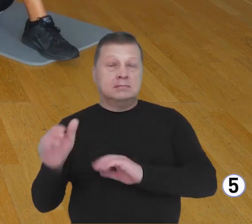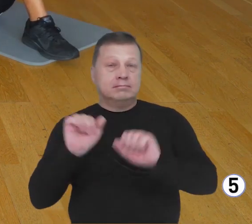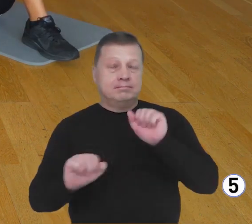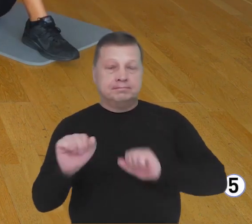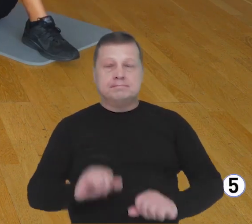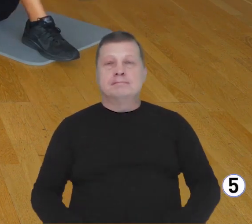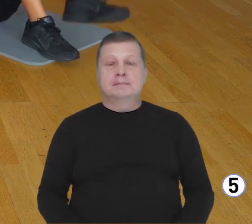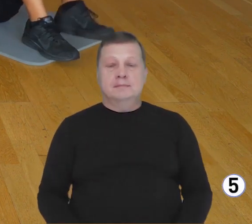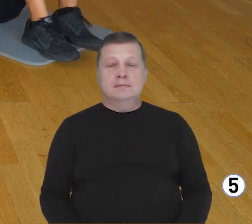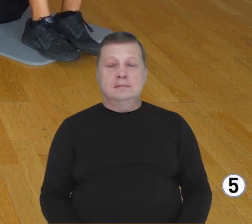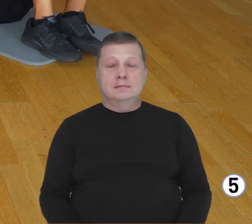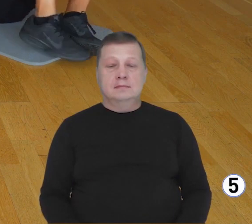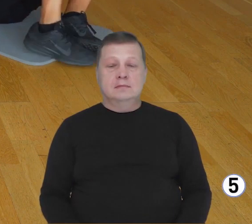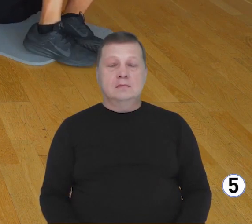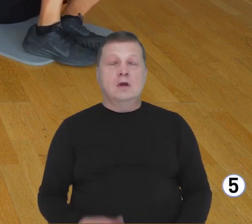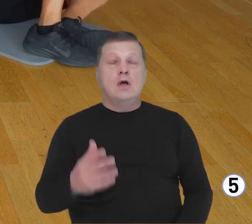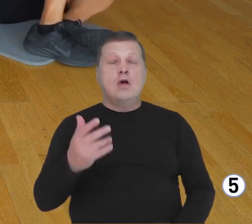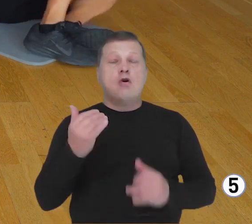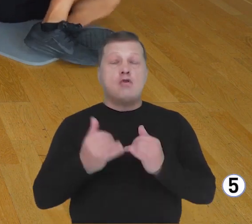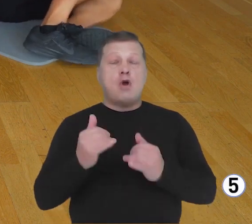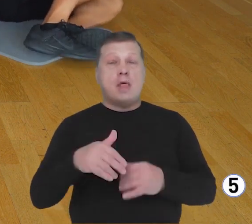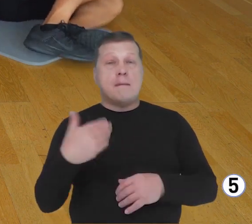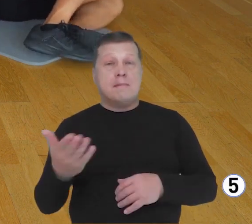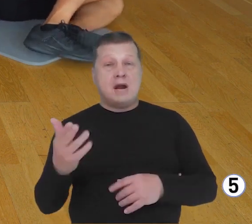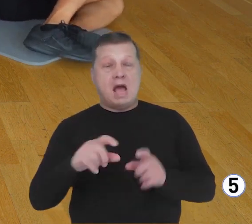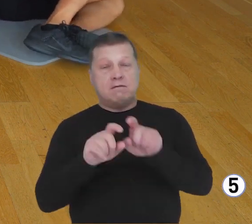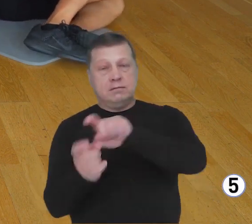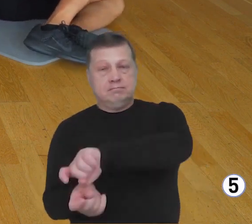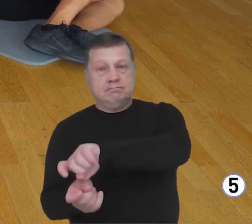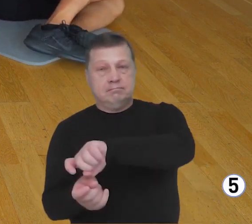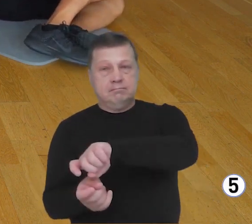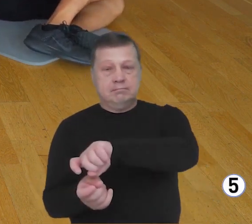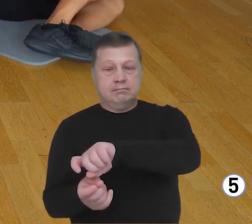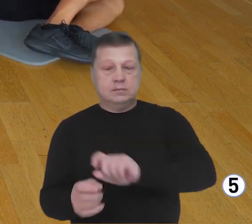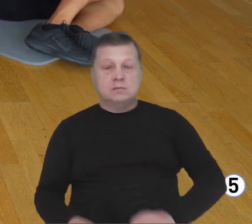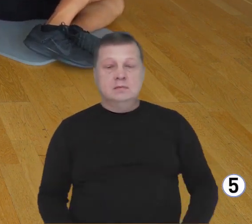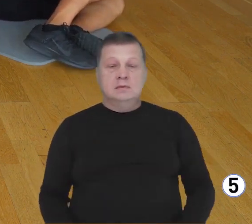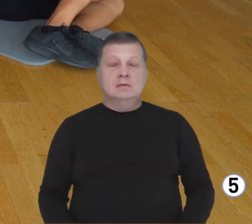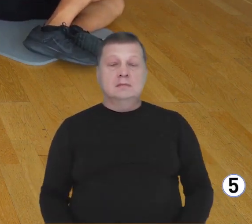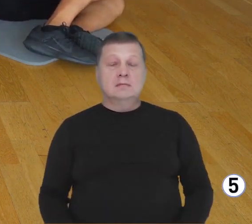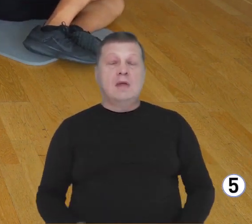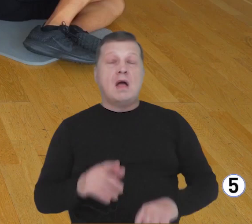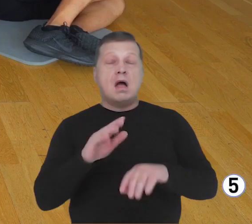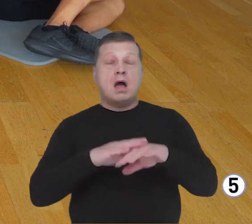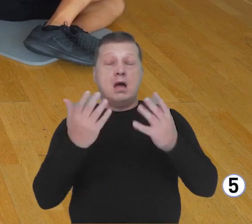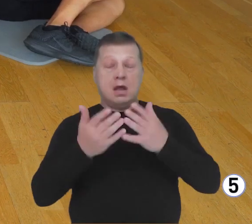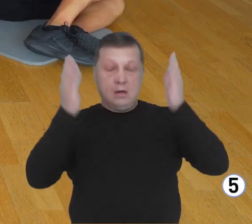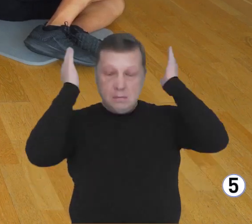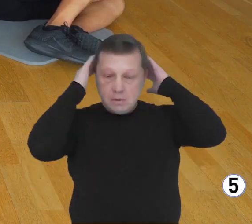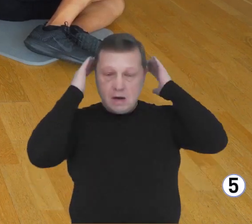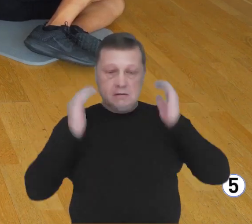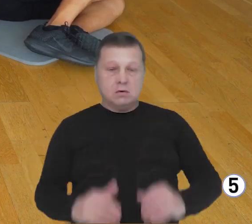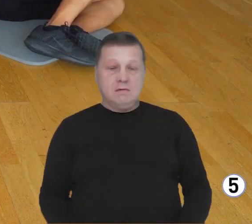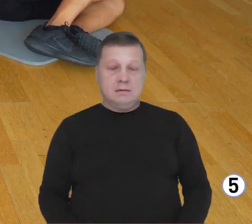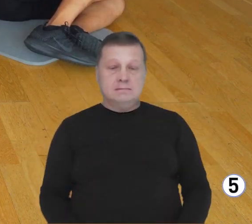Następne ćwiczenie. Ułóżcie nóżki na prawą stronę. Ręce za